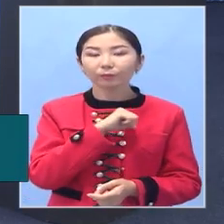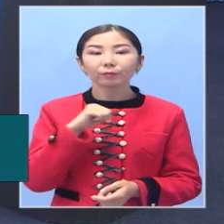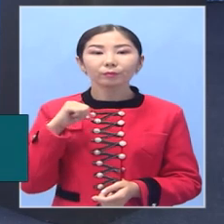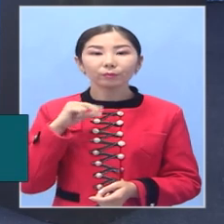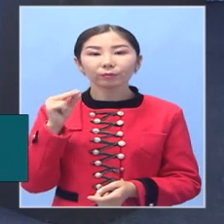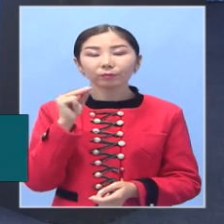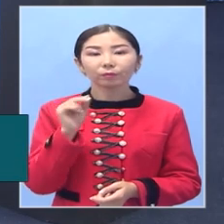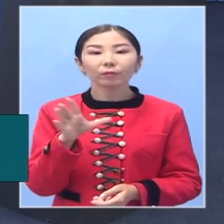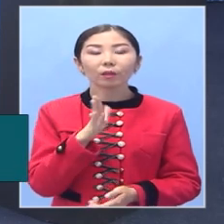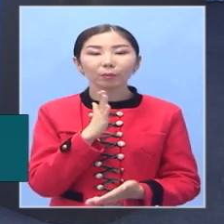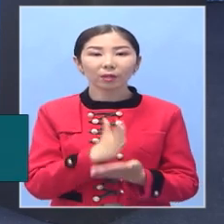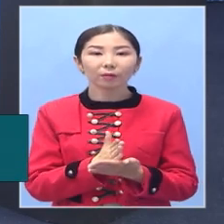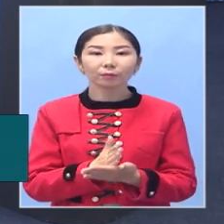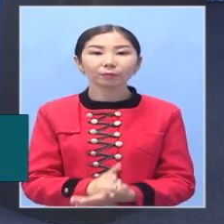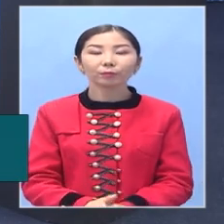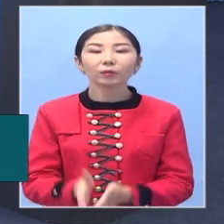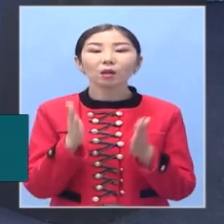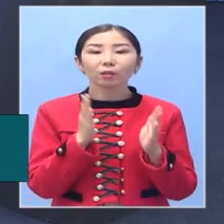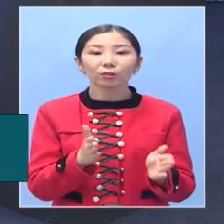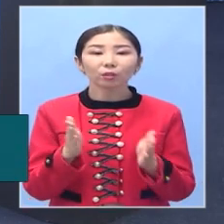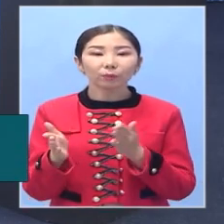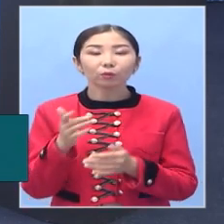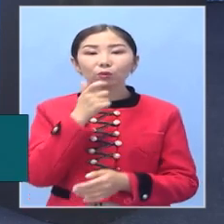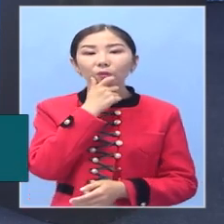өзімізден де енді реттеліп, дұрысталып, сол